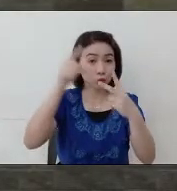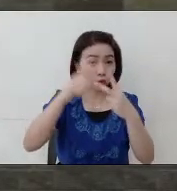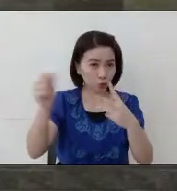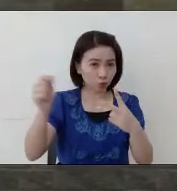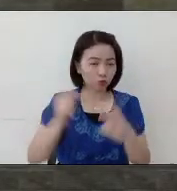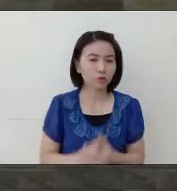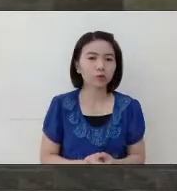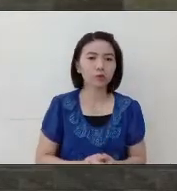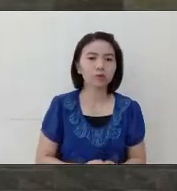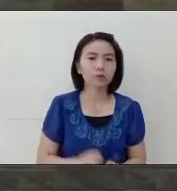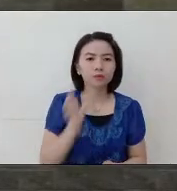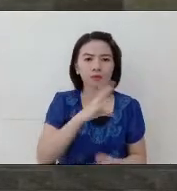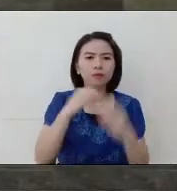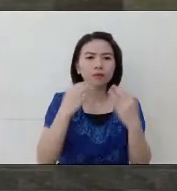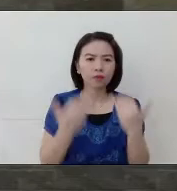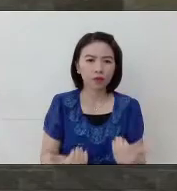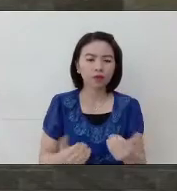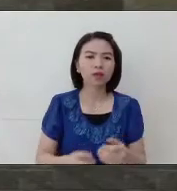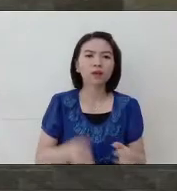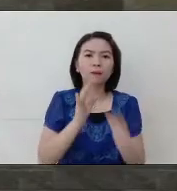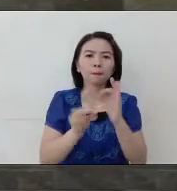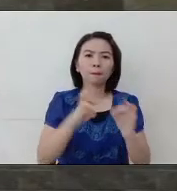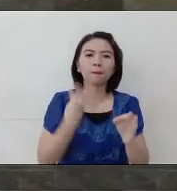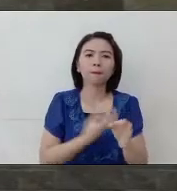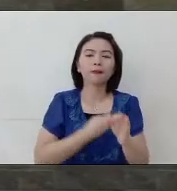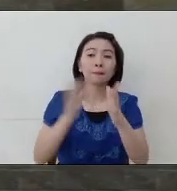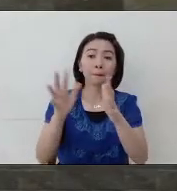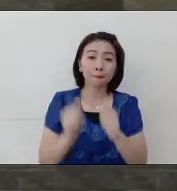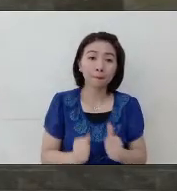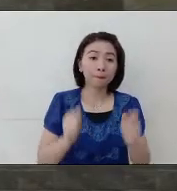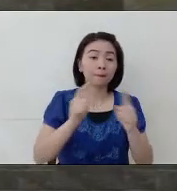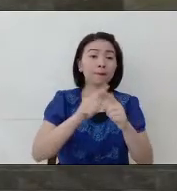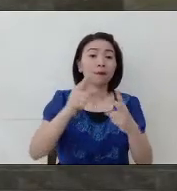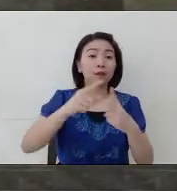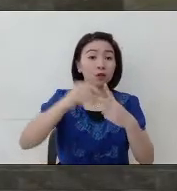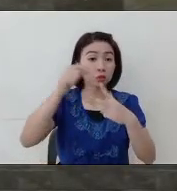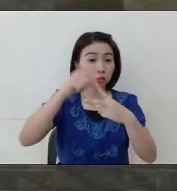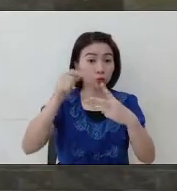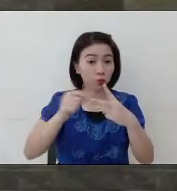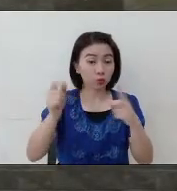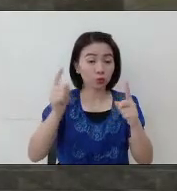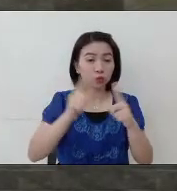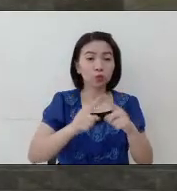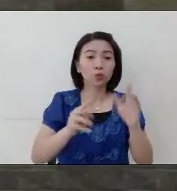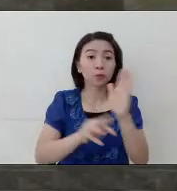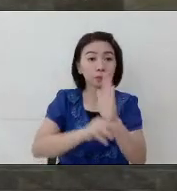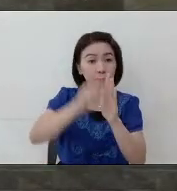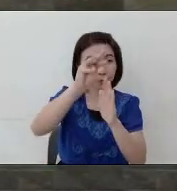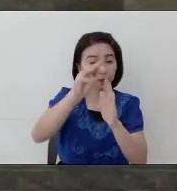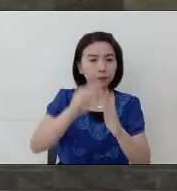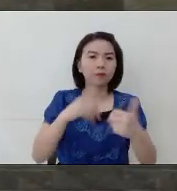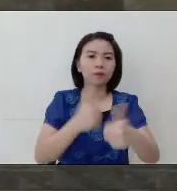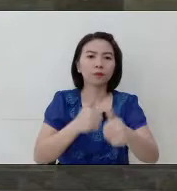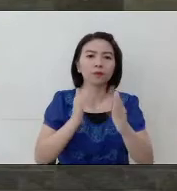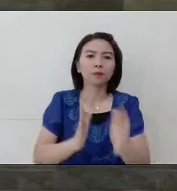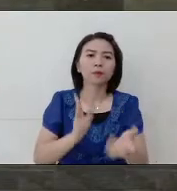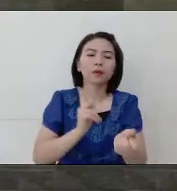then Paul, here is the Apostle Paul, he gave us the list. Ano yun? All right.